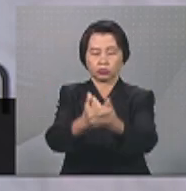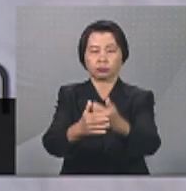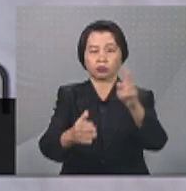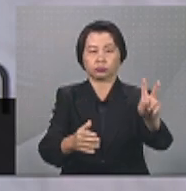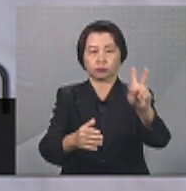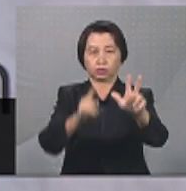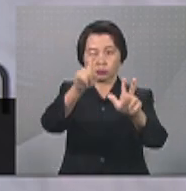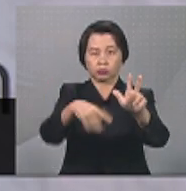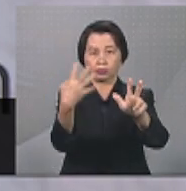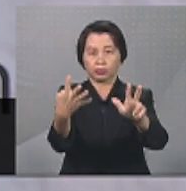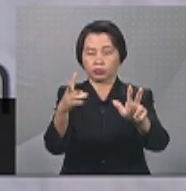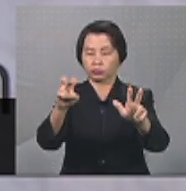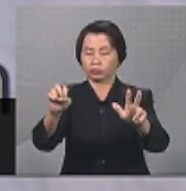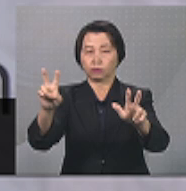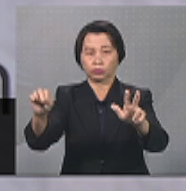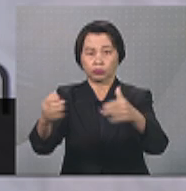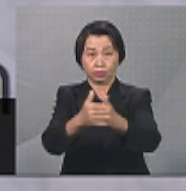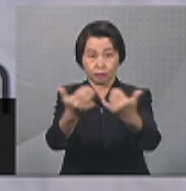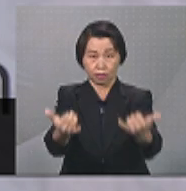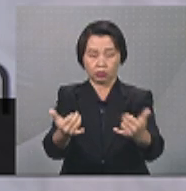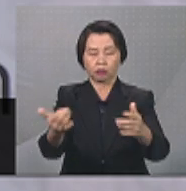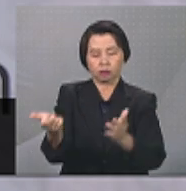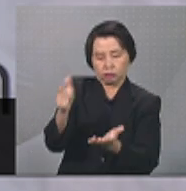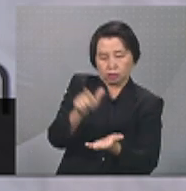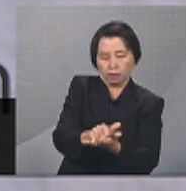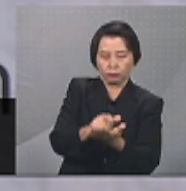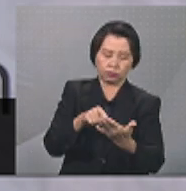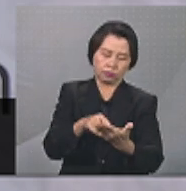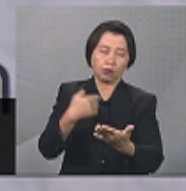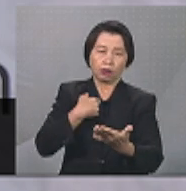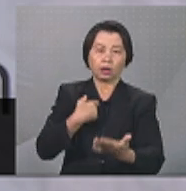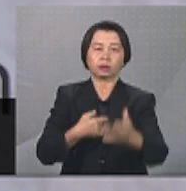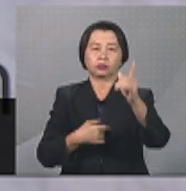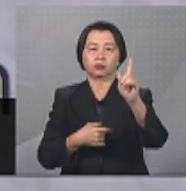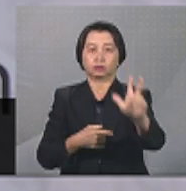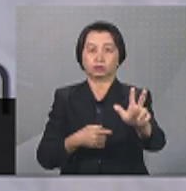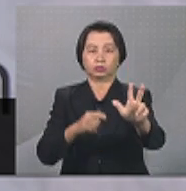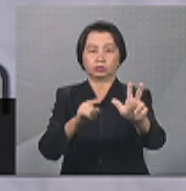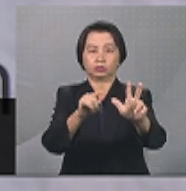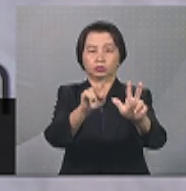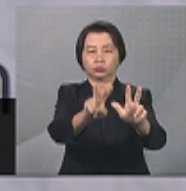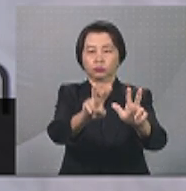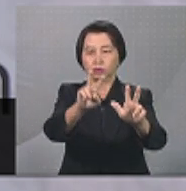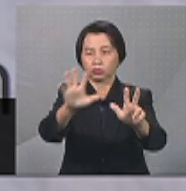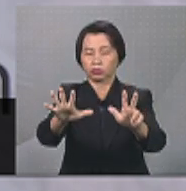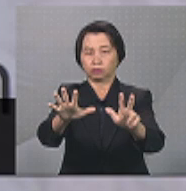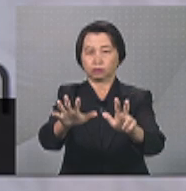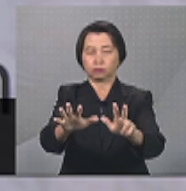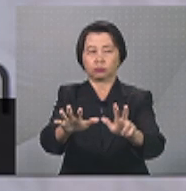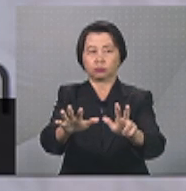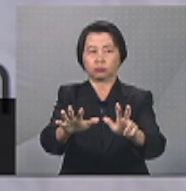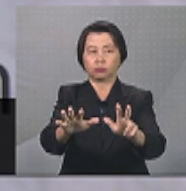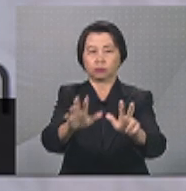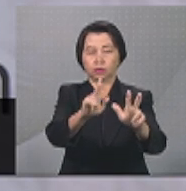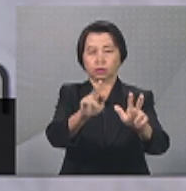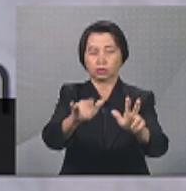23 April 2020 dilaporkan terdapat seramai 325 anggota